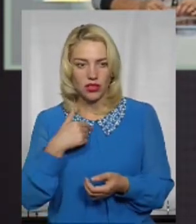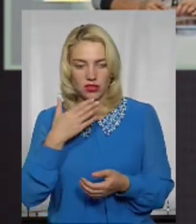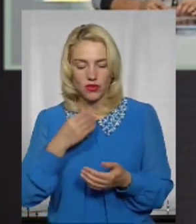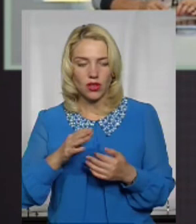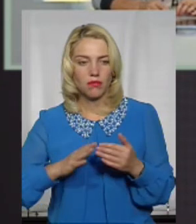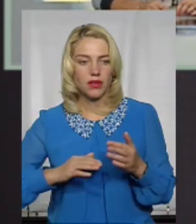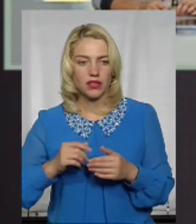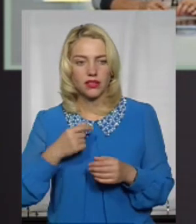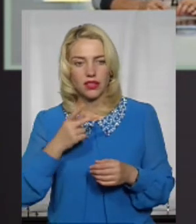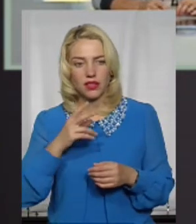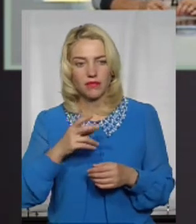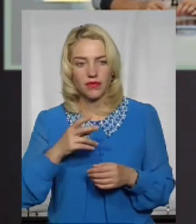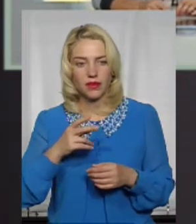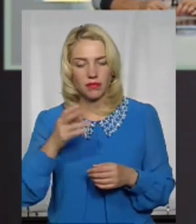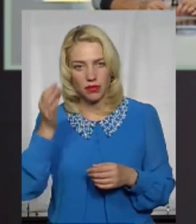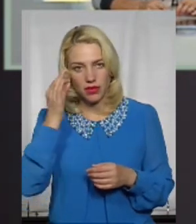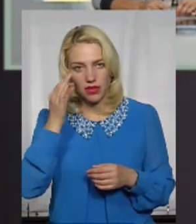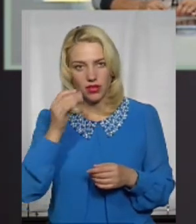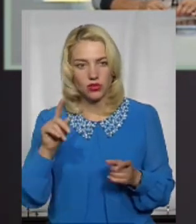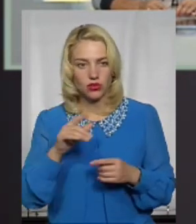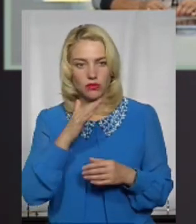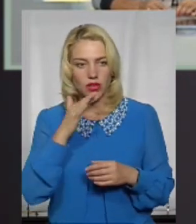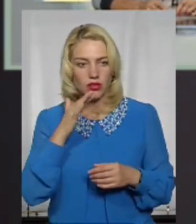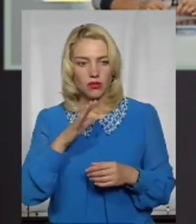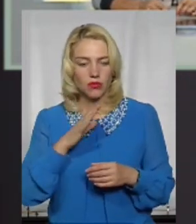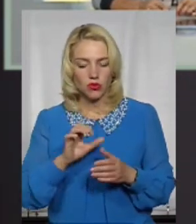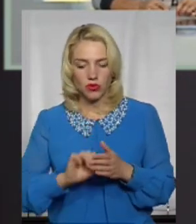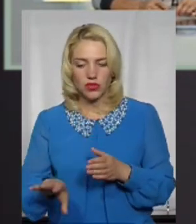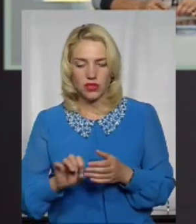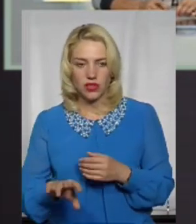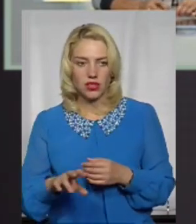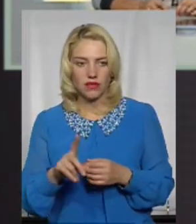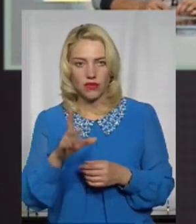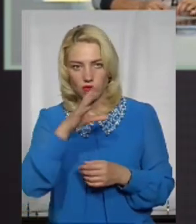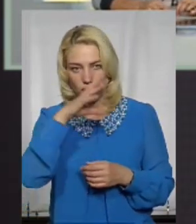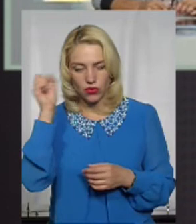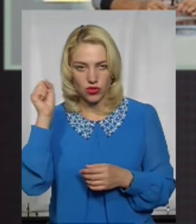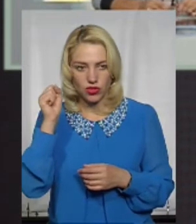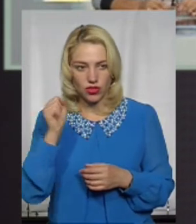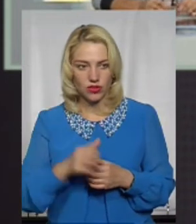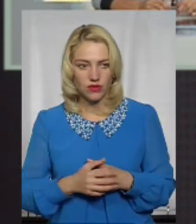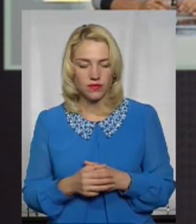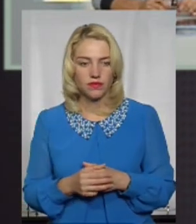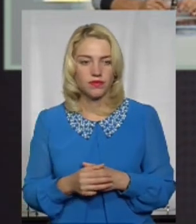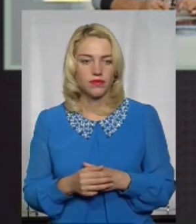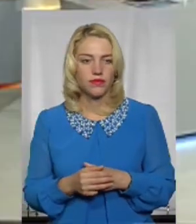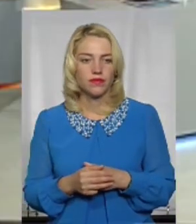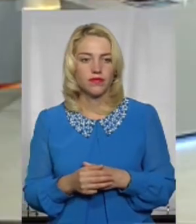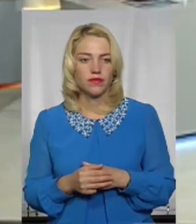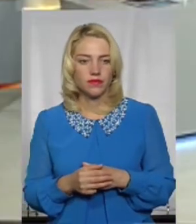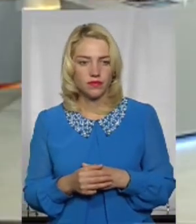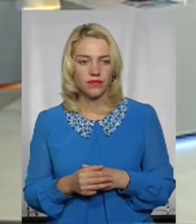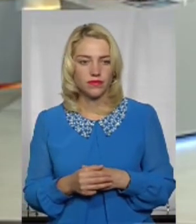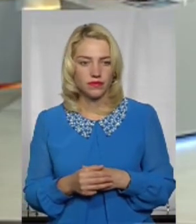своєї практики екологічної діяльності пам'ятаю, що дуже багато скидів відбувається саме вночі. О, я якраз хотів на це звернути